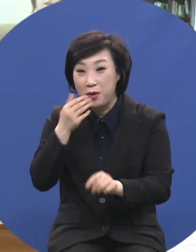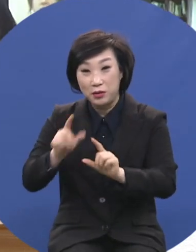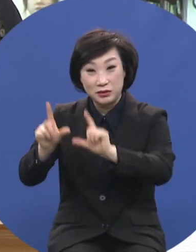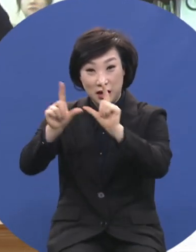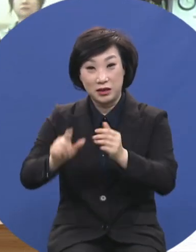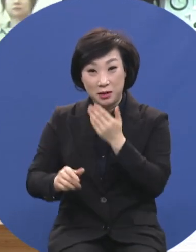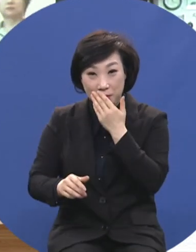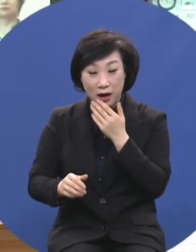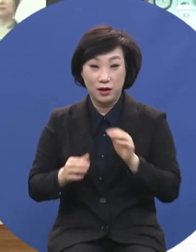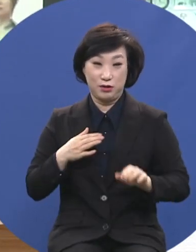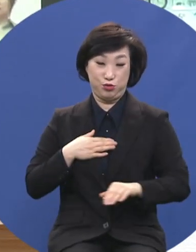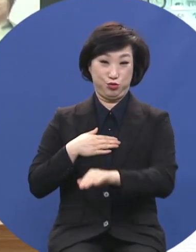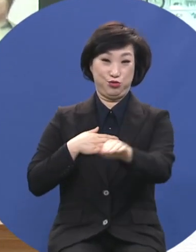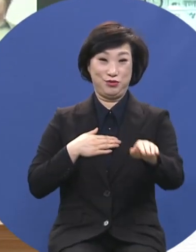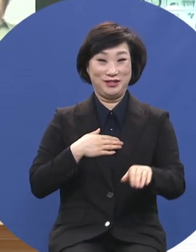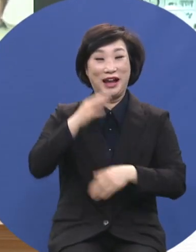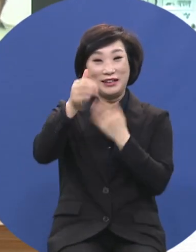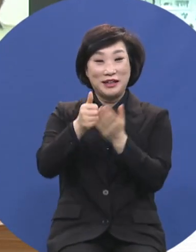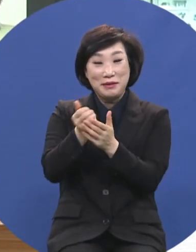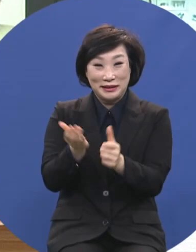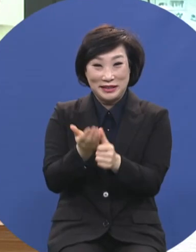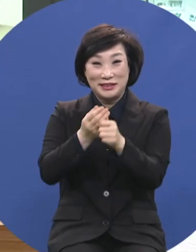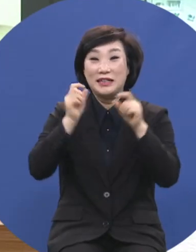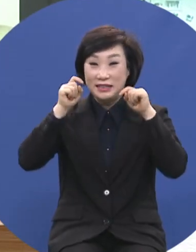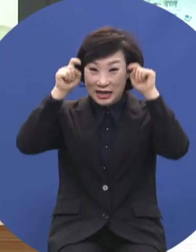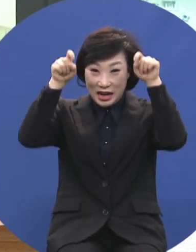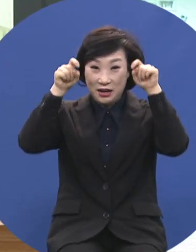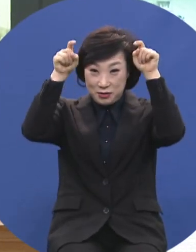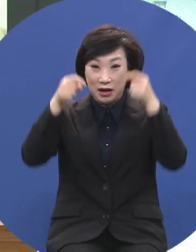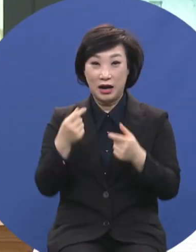그래서 우리는 그의 기르시는 양이로다라고 할 때,